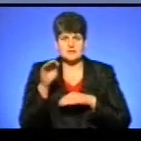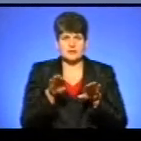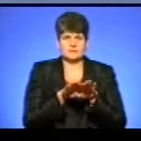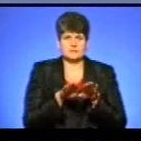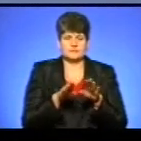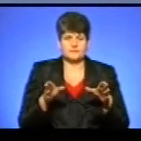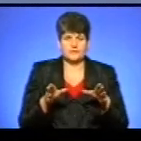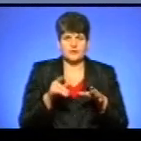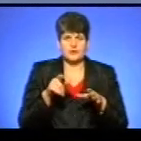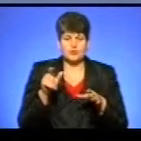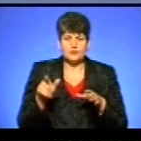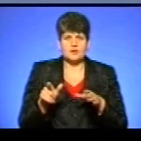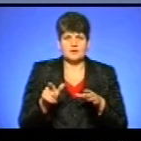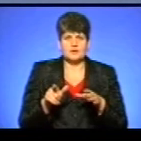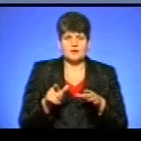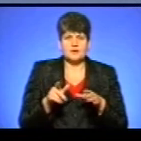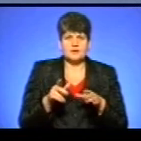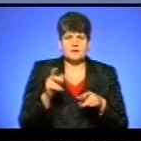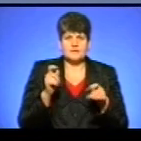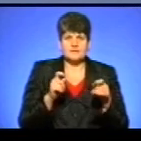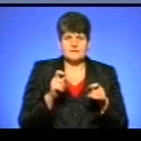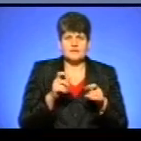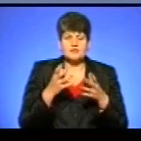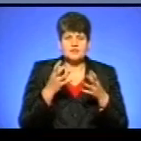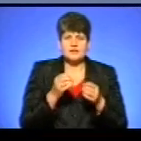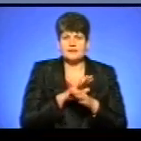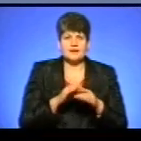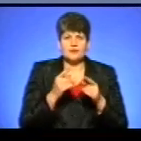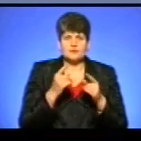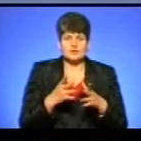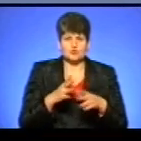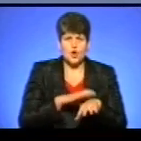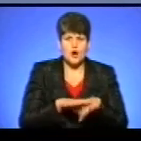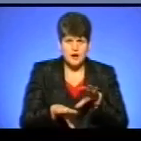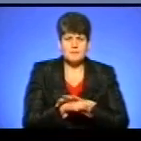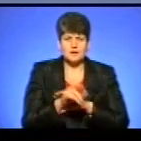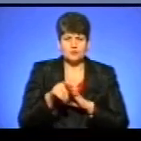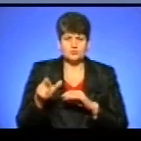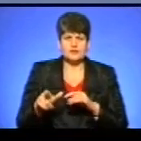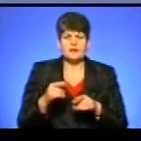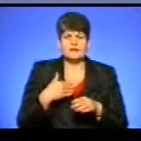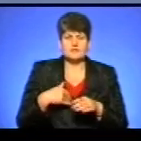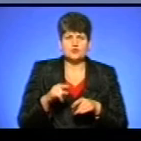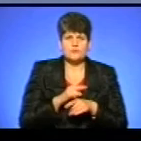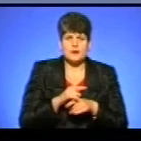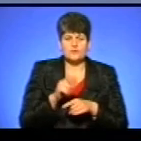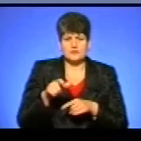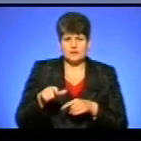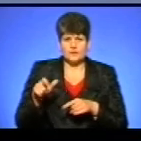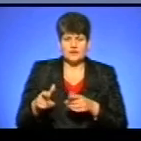з людям тим, що села і міста. Вони що не однакові, вони що раби, чи що? Що ви обманюєте людей? Не